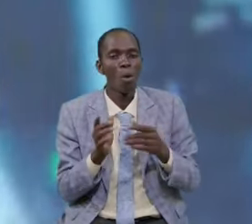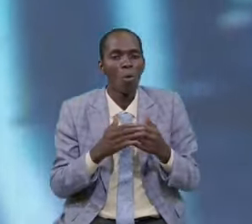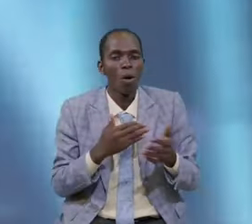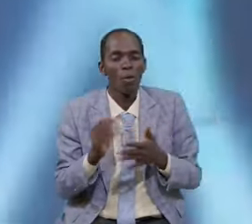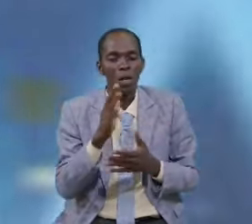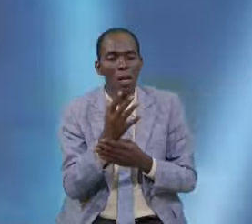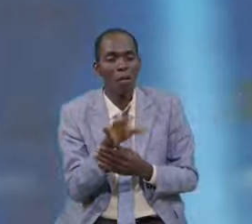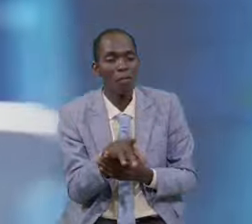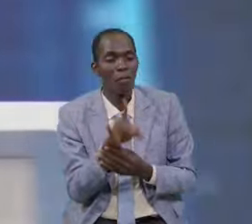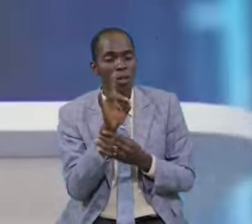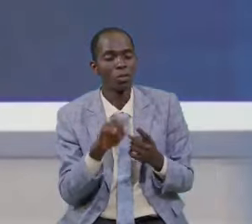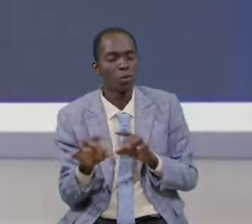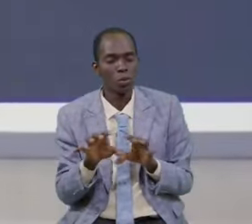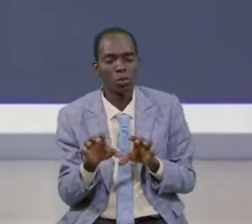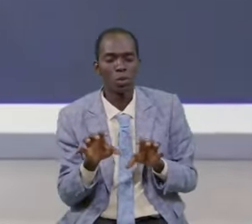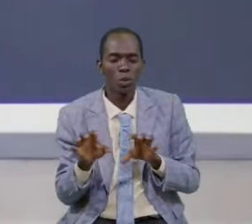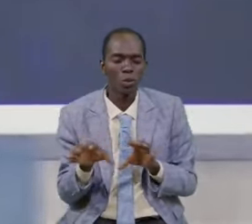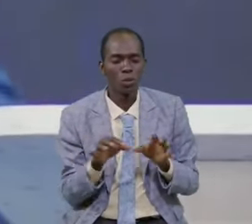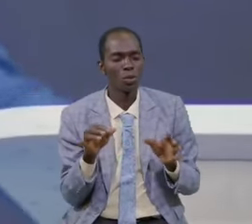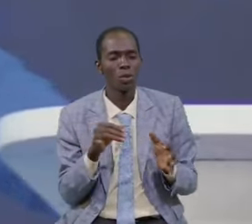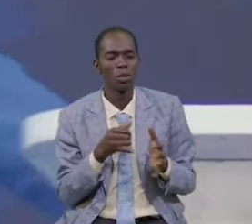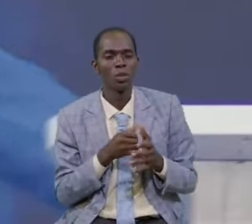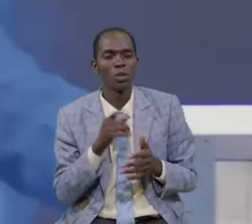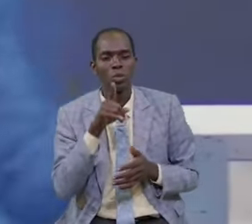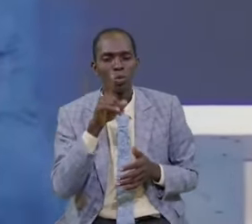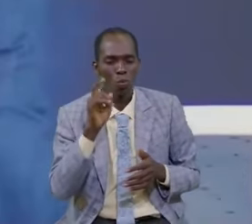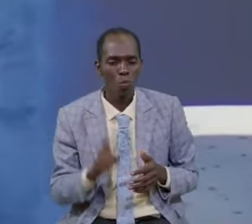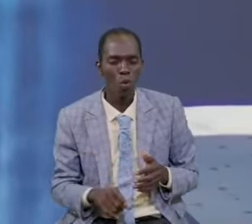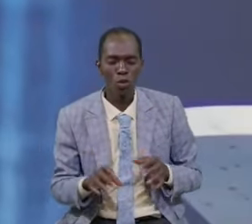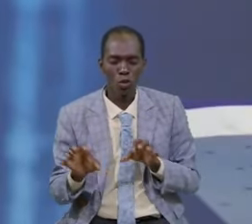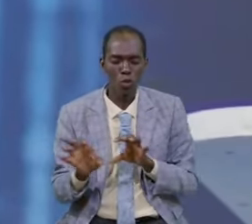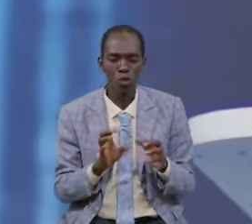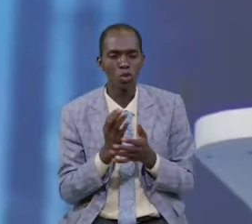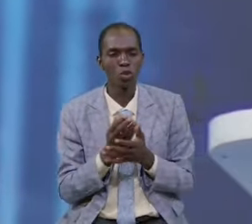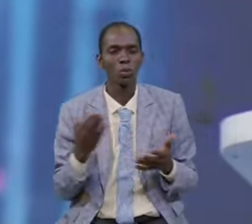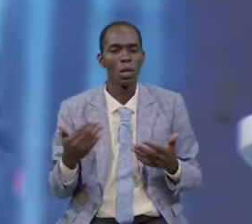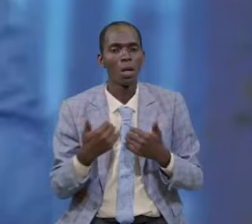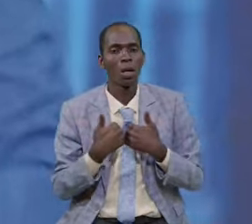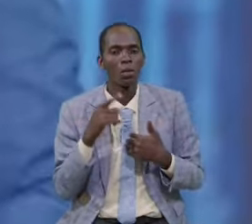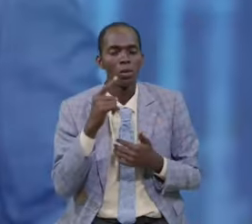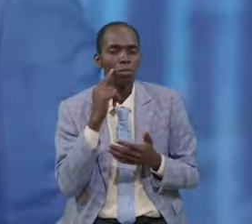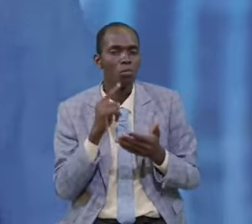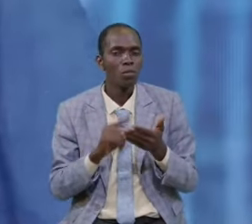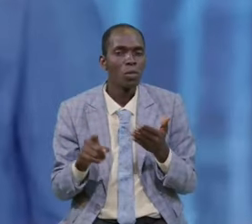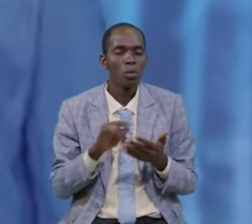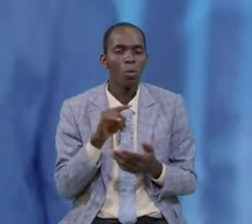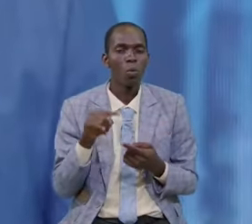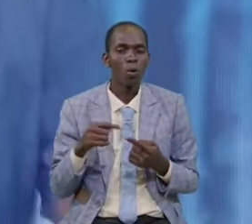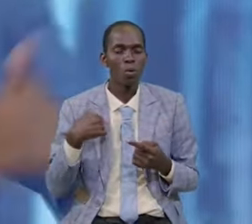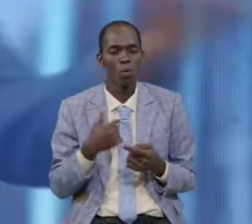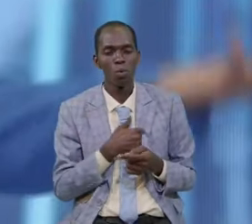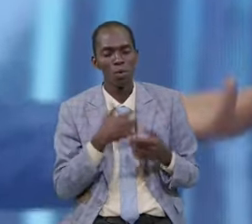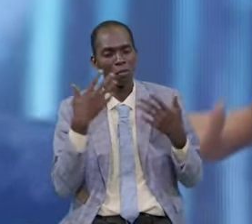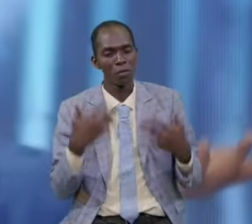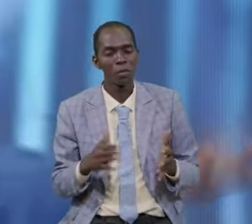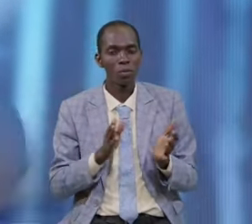main trouve à faire, fais-le. Tu dois faire quelque chose. Est-ce que tu as remarqué, quand nous quittons l'école, disons